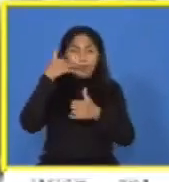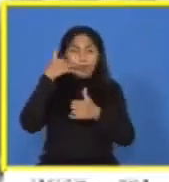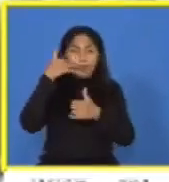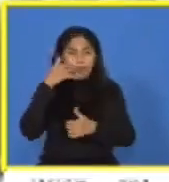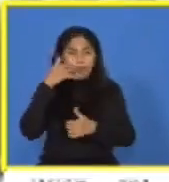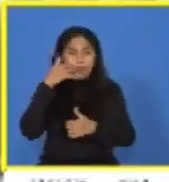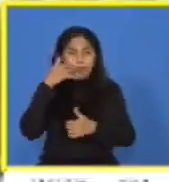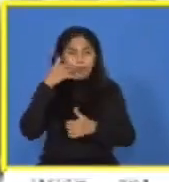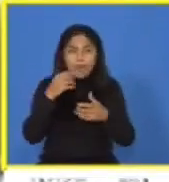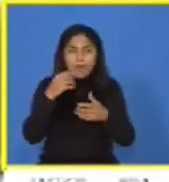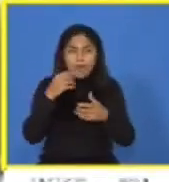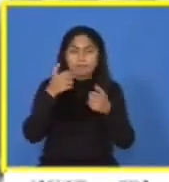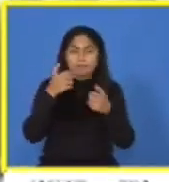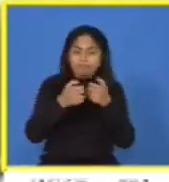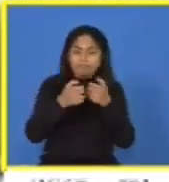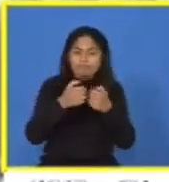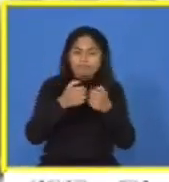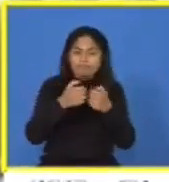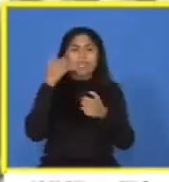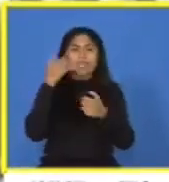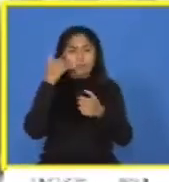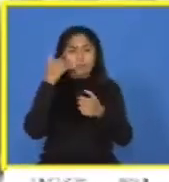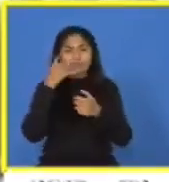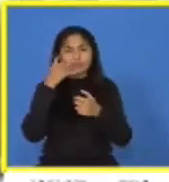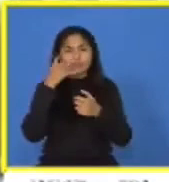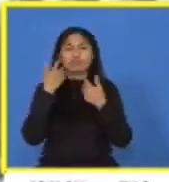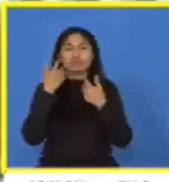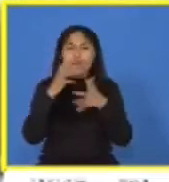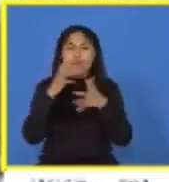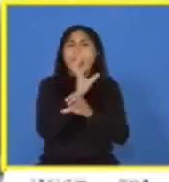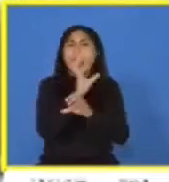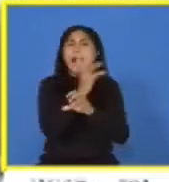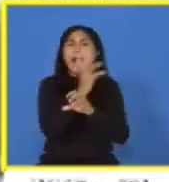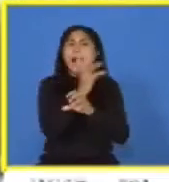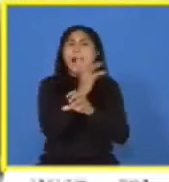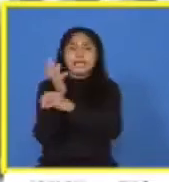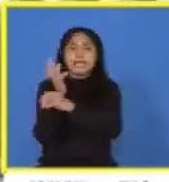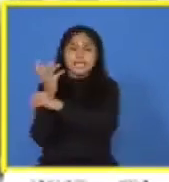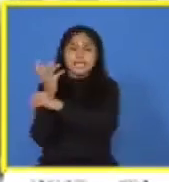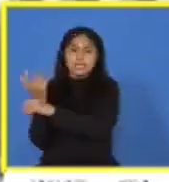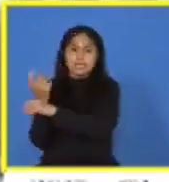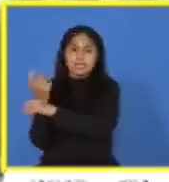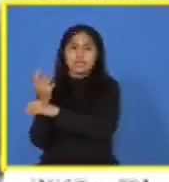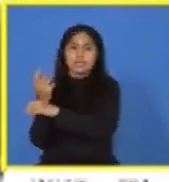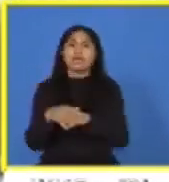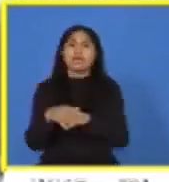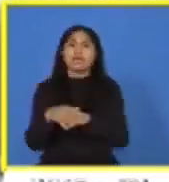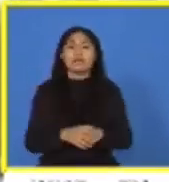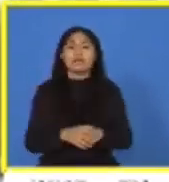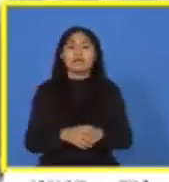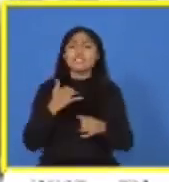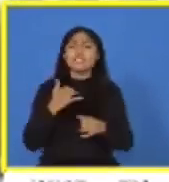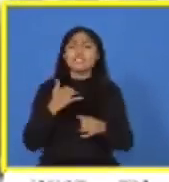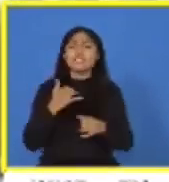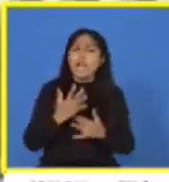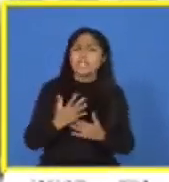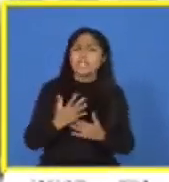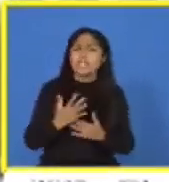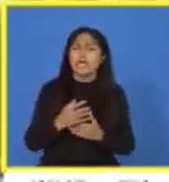tersedia ambulans sesuai dengan kemampuan puskesmas, dan saya yakin setiap puskesmas yang ada di Provinsi